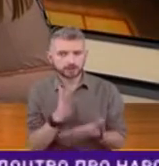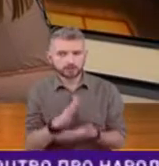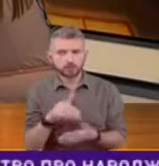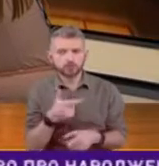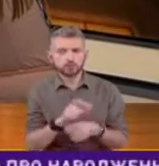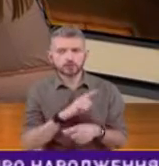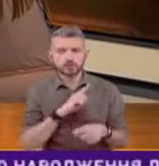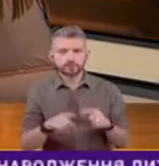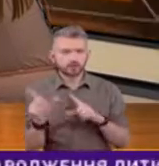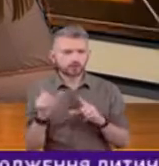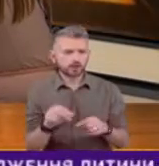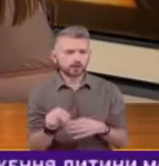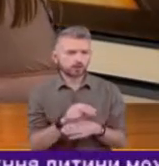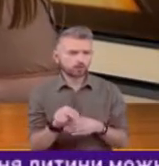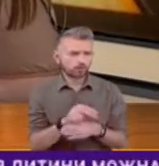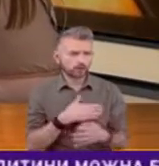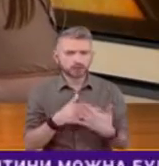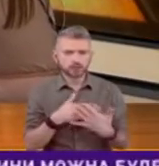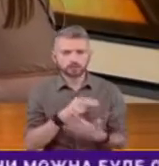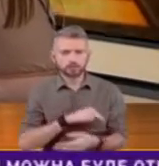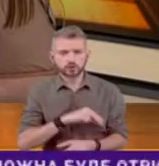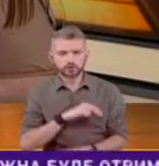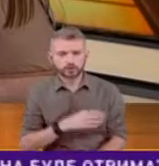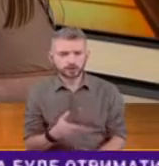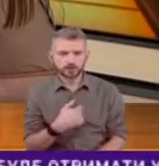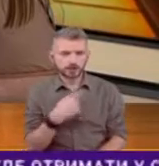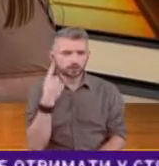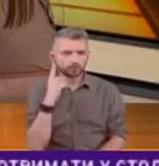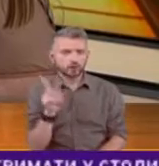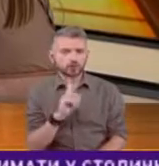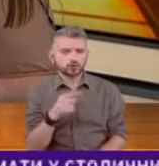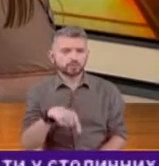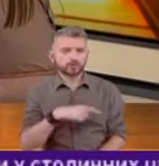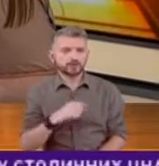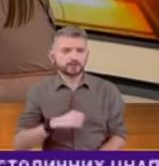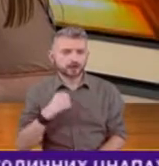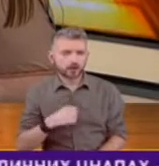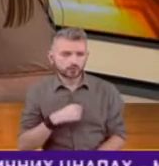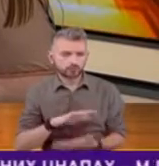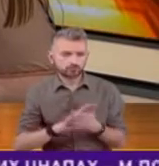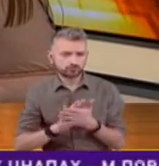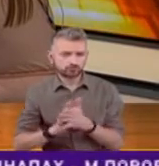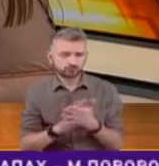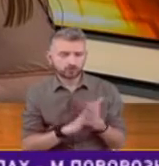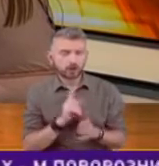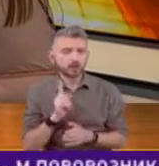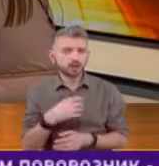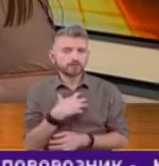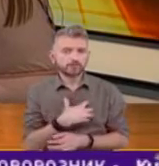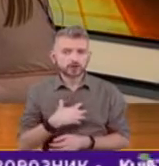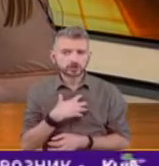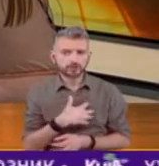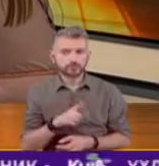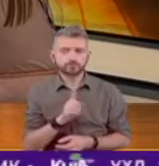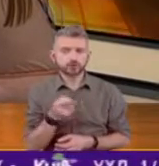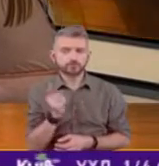дуже швидко виїхали ремонтники, активно працювали, ну, я думаю, що вони стараються злагодити ці речі, але важливо, ну,